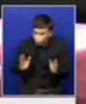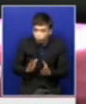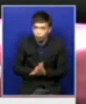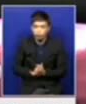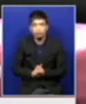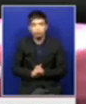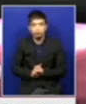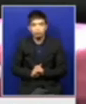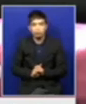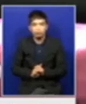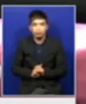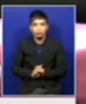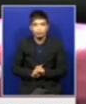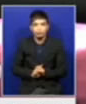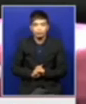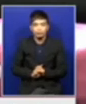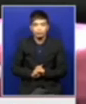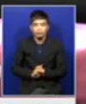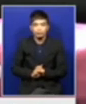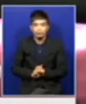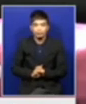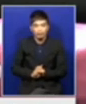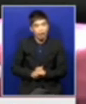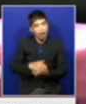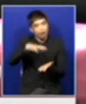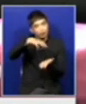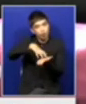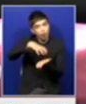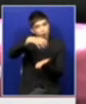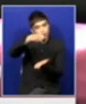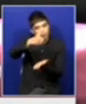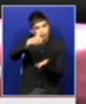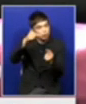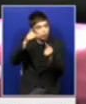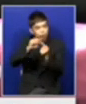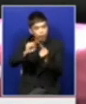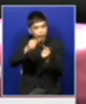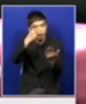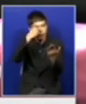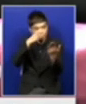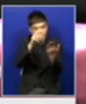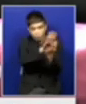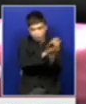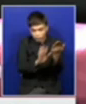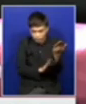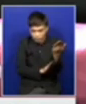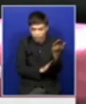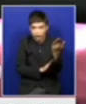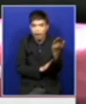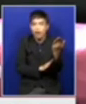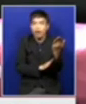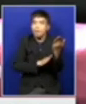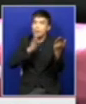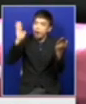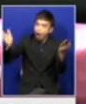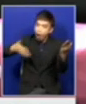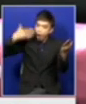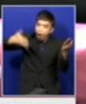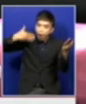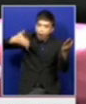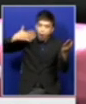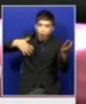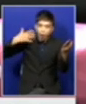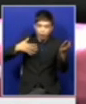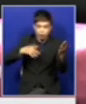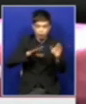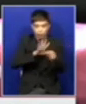ากและถือเป็นความโชคดีของประเทศไทยค่ะที่เมืองไทยนั้นเป็นเมืองร้อนเชื้อไวรัสถูกตัดตอนโด